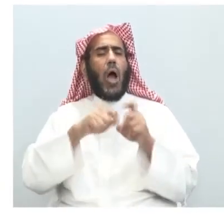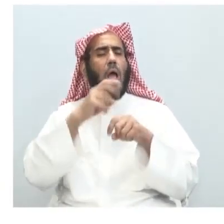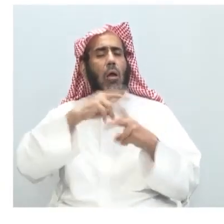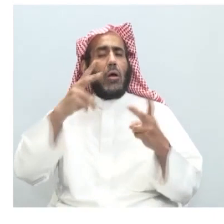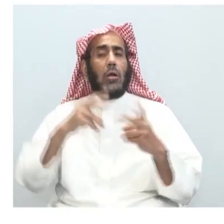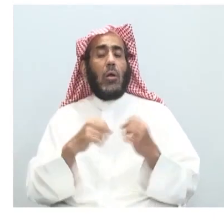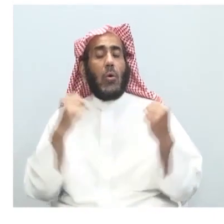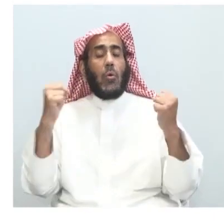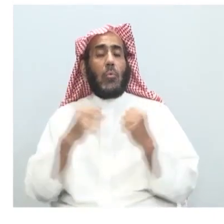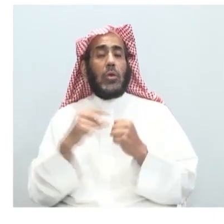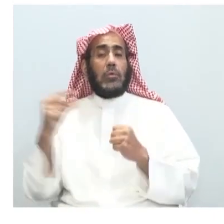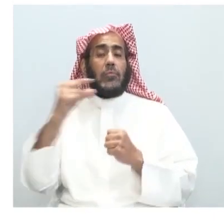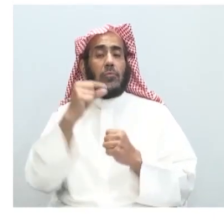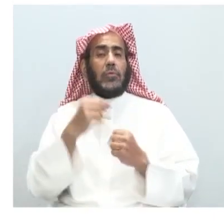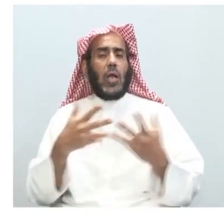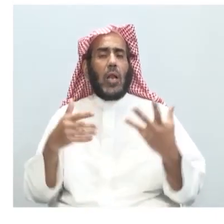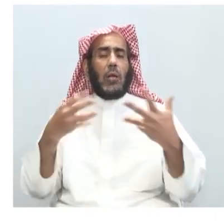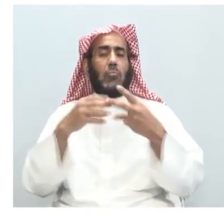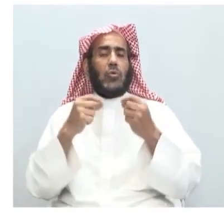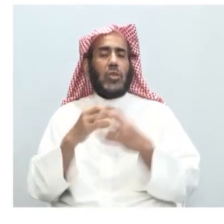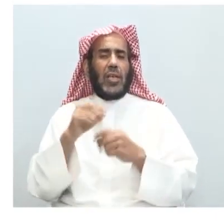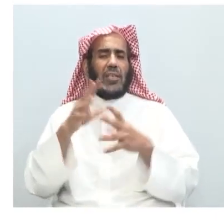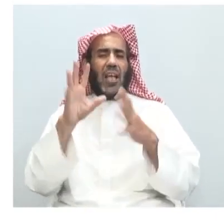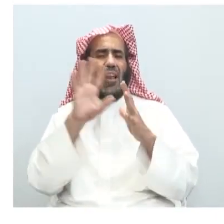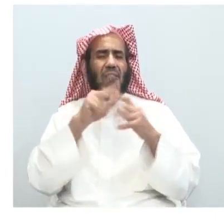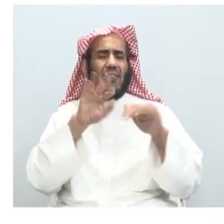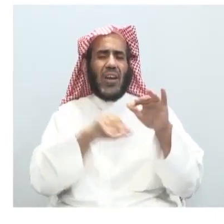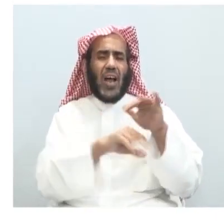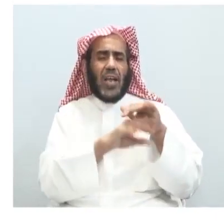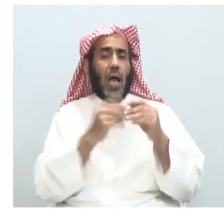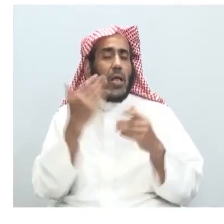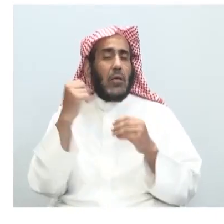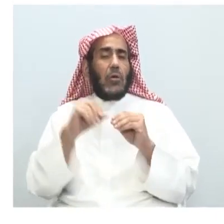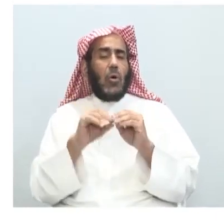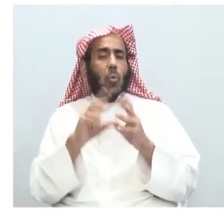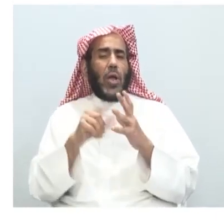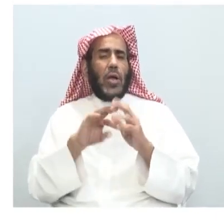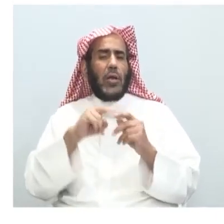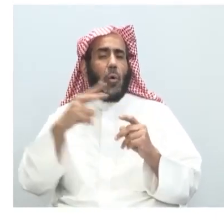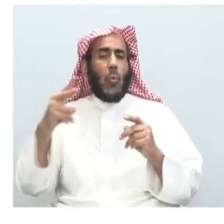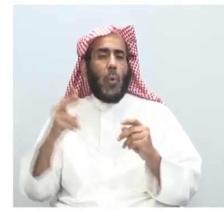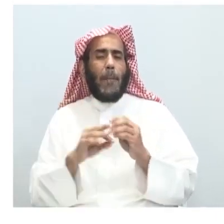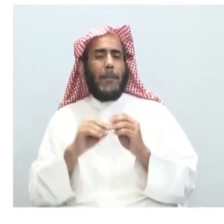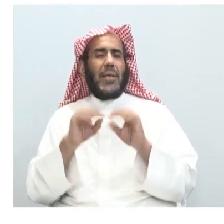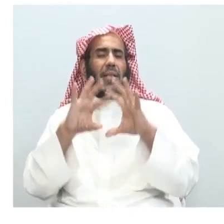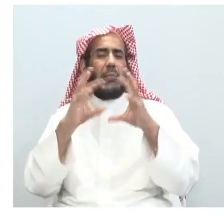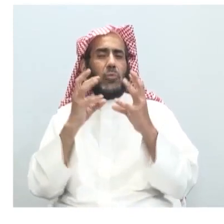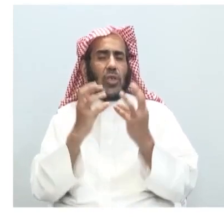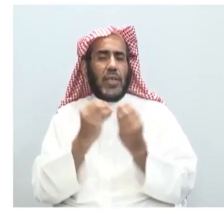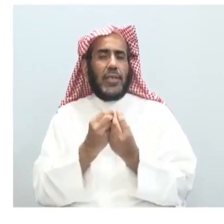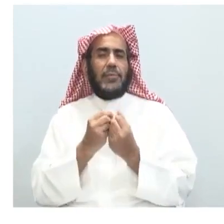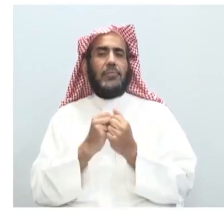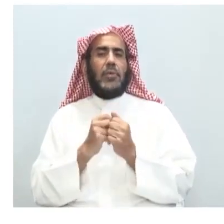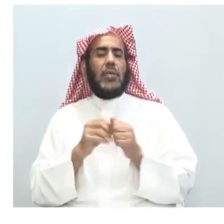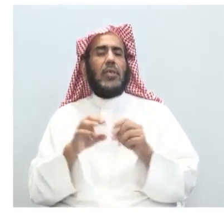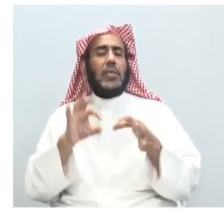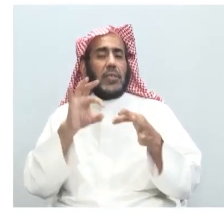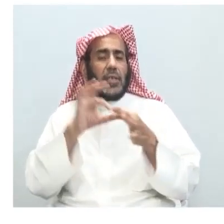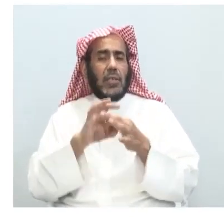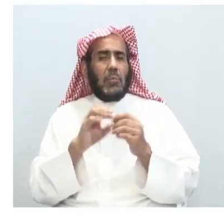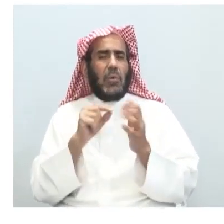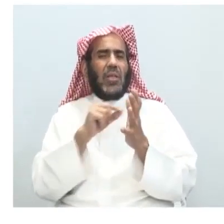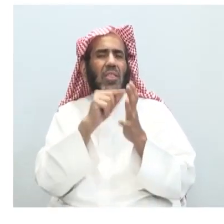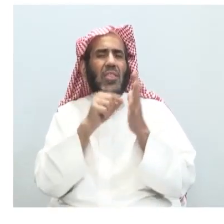مراجعه المفردات المتشكلات الفراغيه اخذناها سابقا وهي نوع من المتشكلات ترتبط